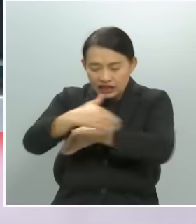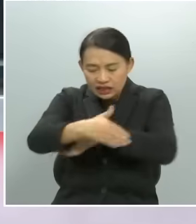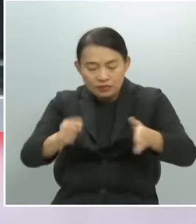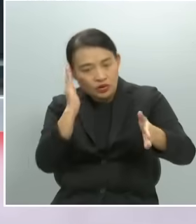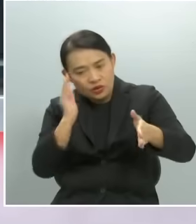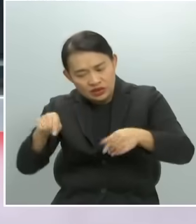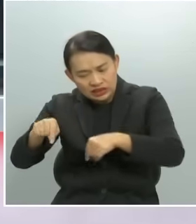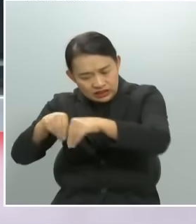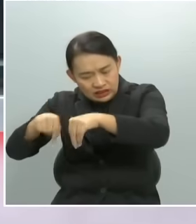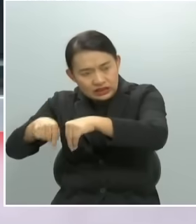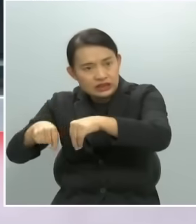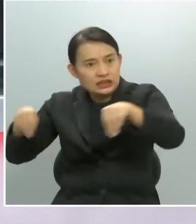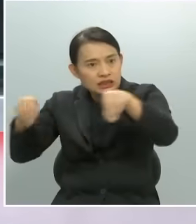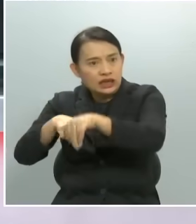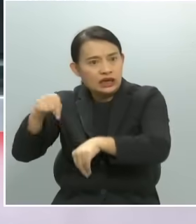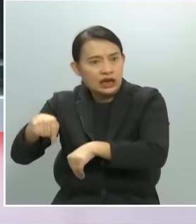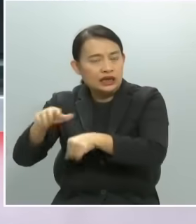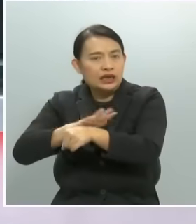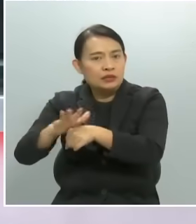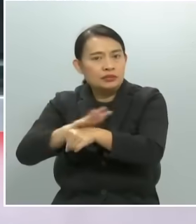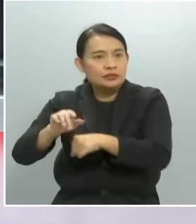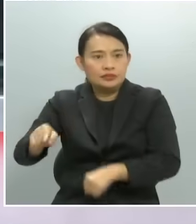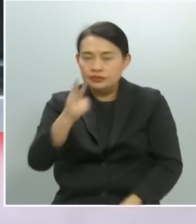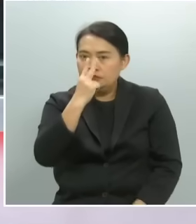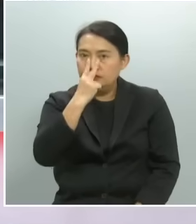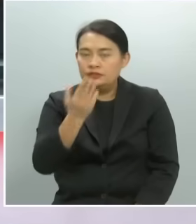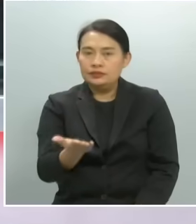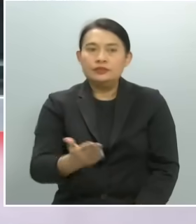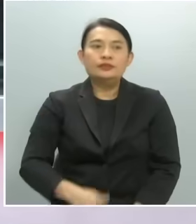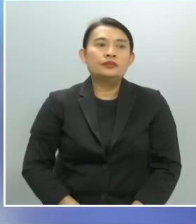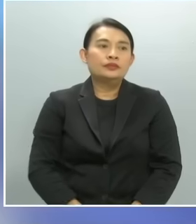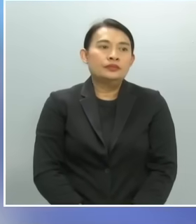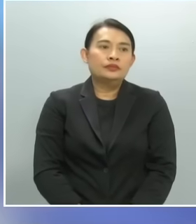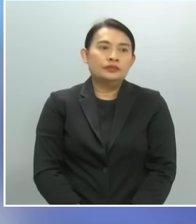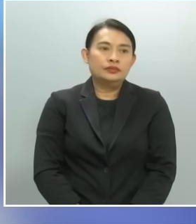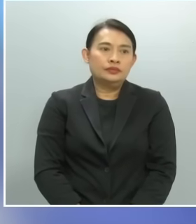ที่ห้องเขาพอดีเลยที่ห้องเขาพี่หมวยเอ้าลองดูหน่อยคุณผู้ชมครับ